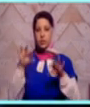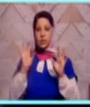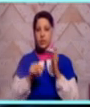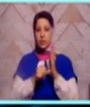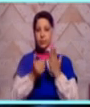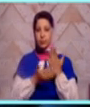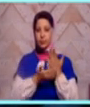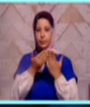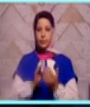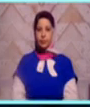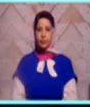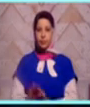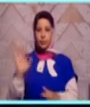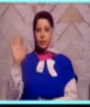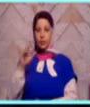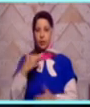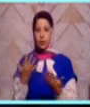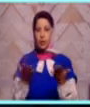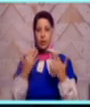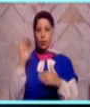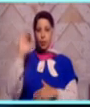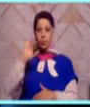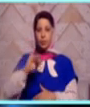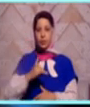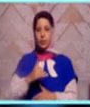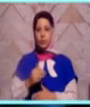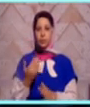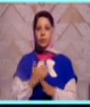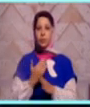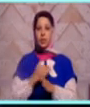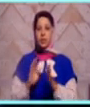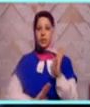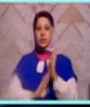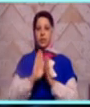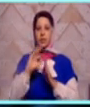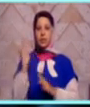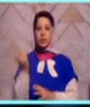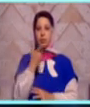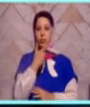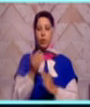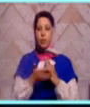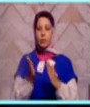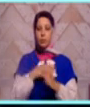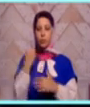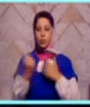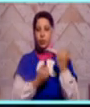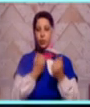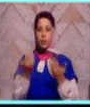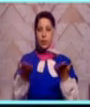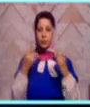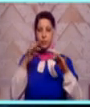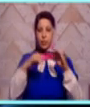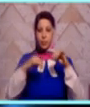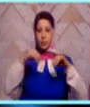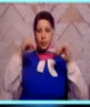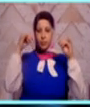معاها بعض هبات الرياح او الرياح الهابطه اللي بتؤدي الى زياده سرعات الرياح والى نشاط الرياح المثير للرمال والاتربه